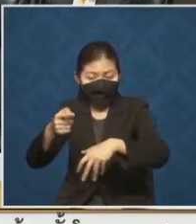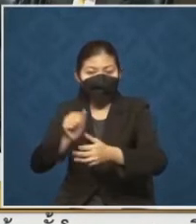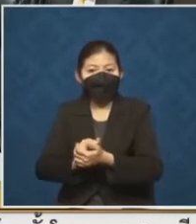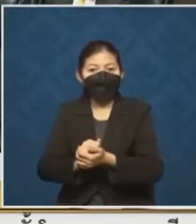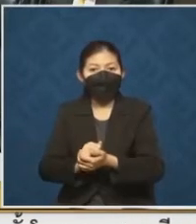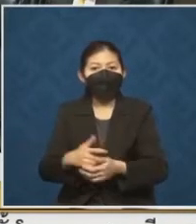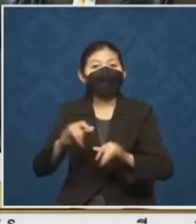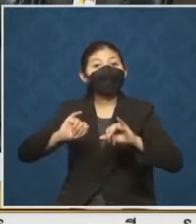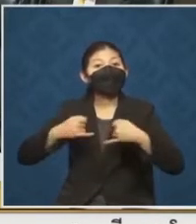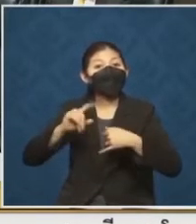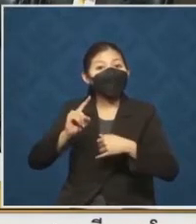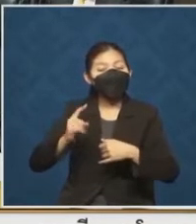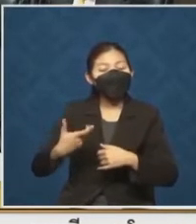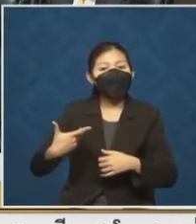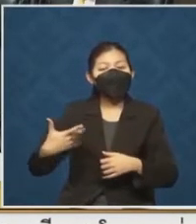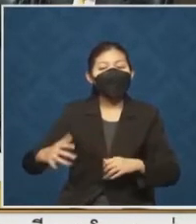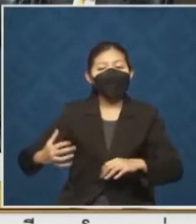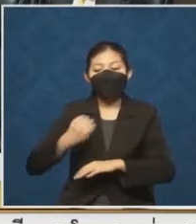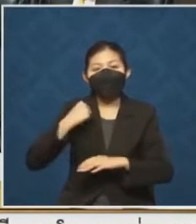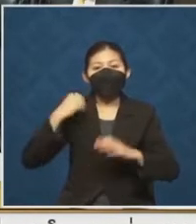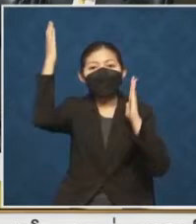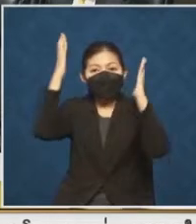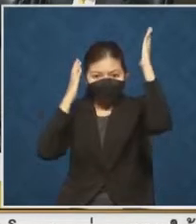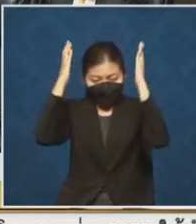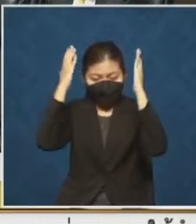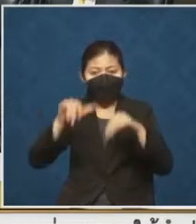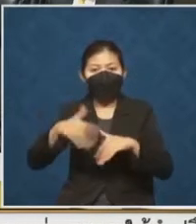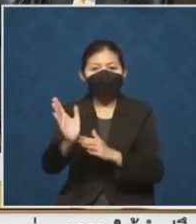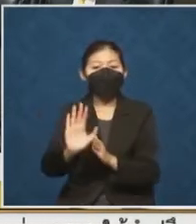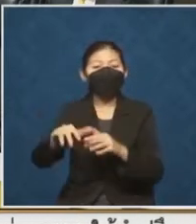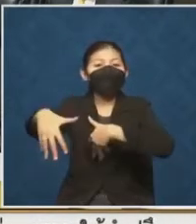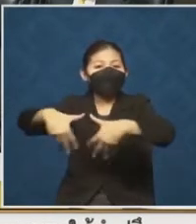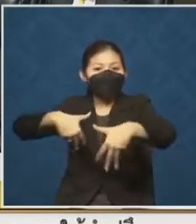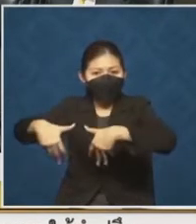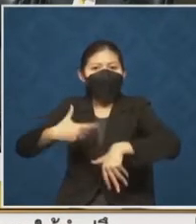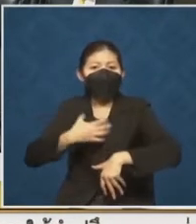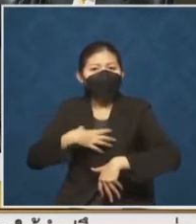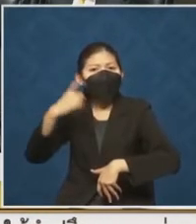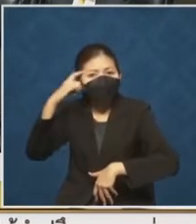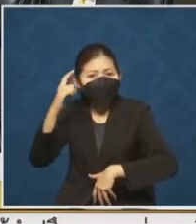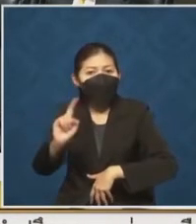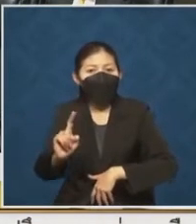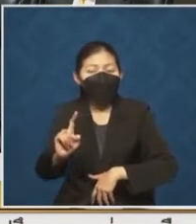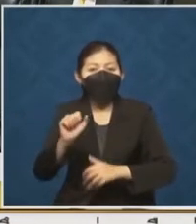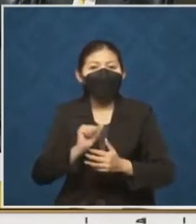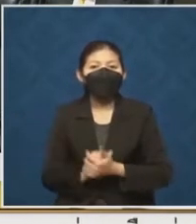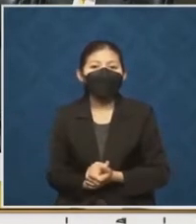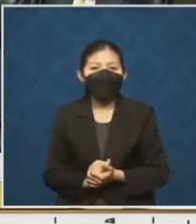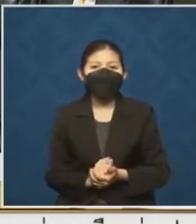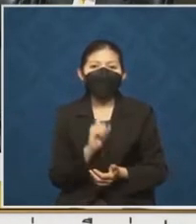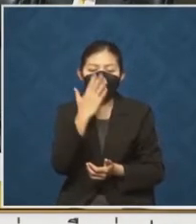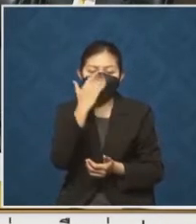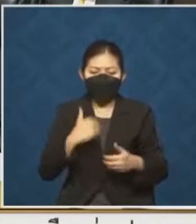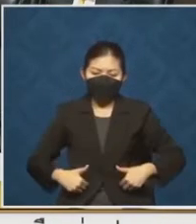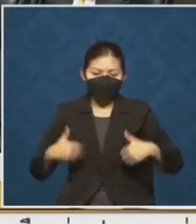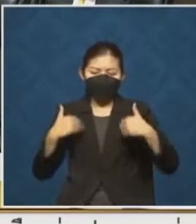ประสงค์เป็นความต้องการของพี่น้องประชาชนคนหมู่มากผู้ที่เป็นเจ้าของอำนาจอธิปไตยคือกลุ่มชนชาวไทยที่